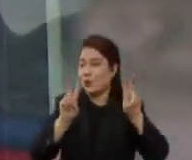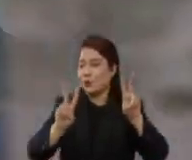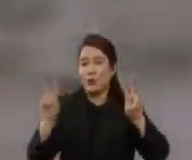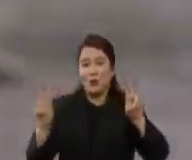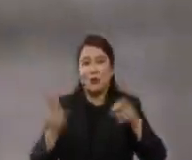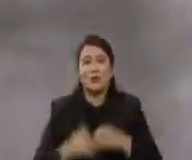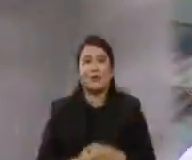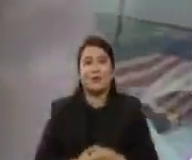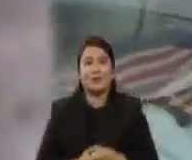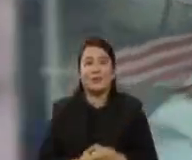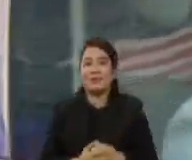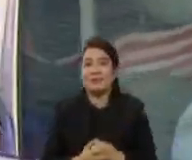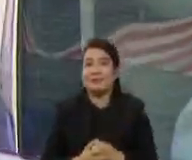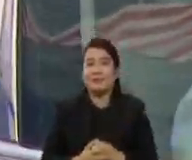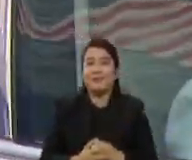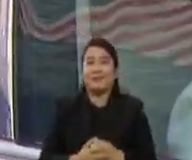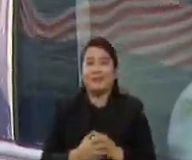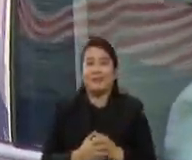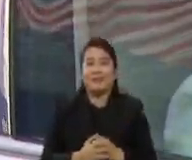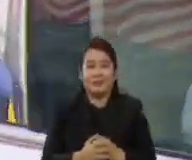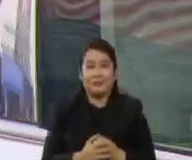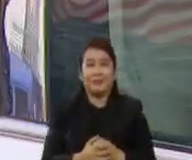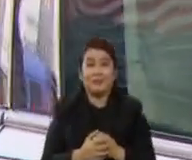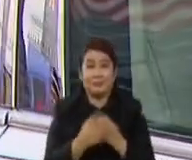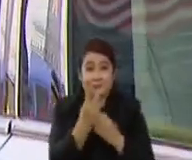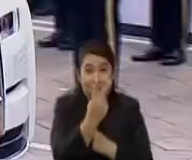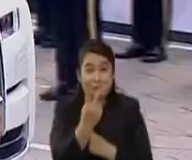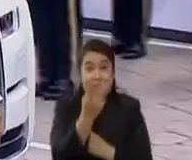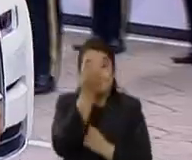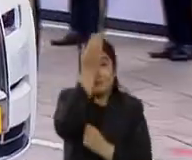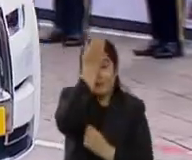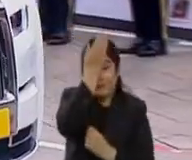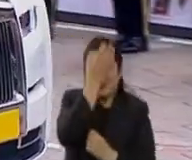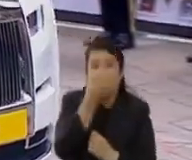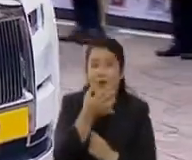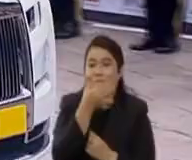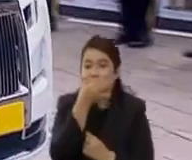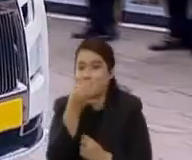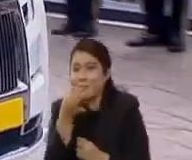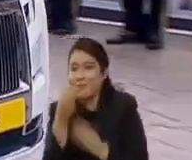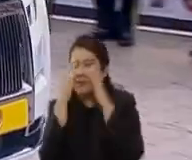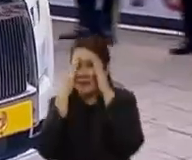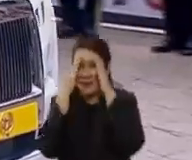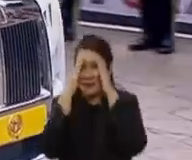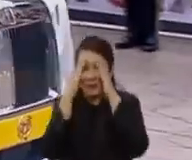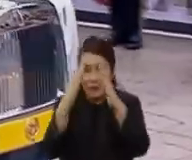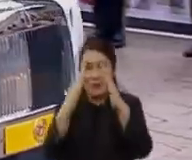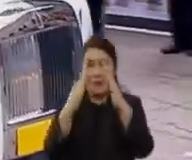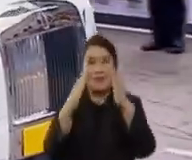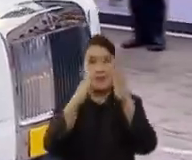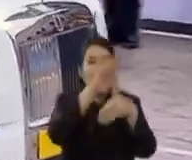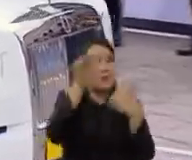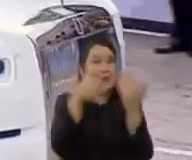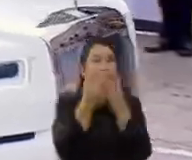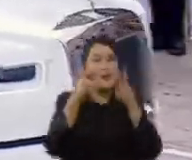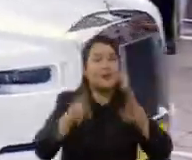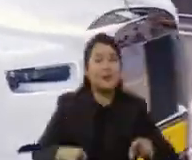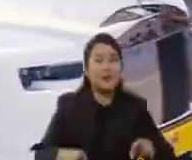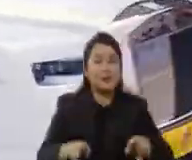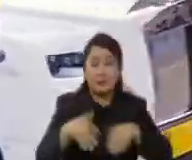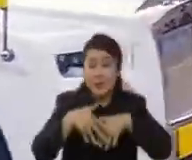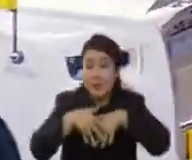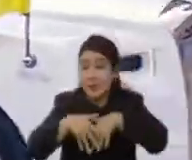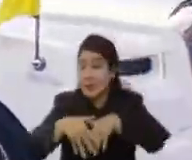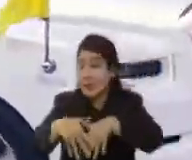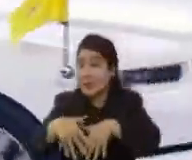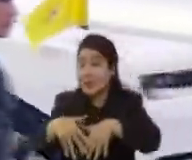Dua figura hebat yang telah mencuri pandangan dan juga tumpuan rakyat jelata. Bukan saja pembarisan dan